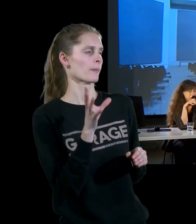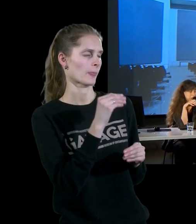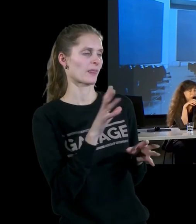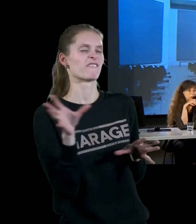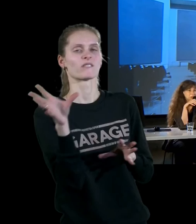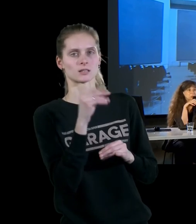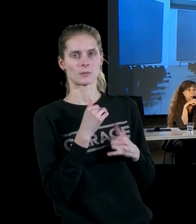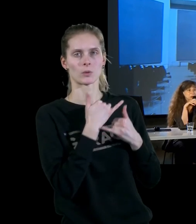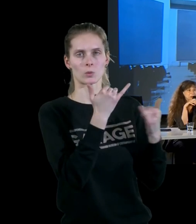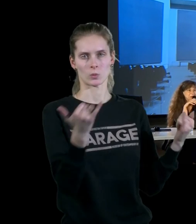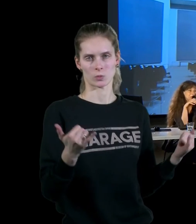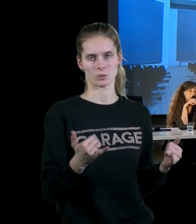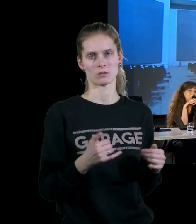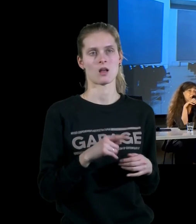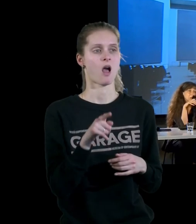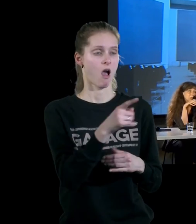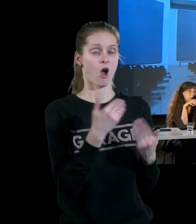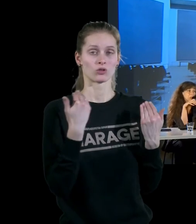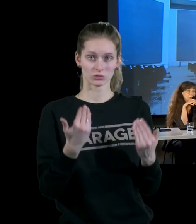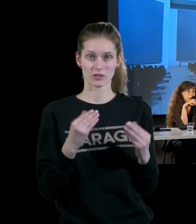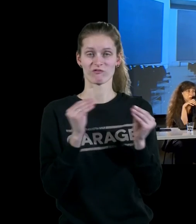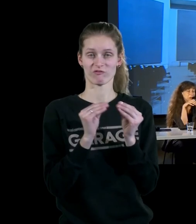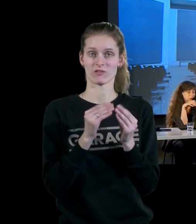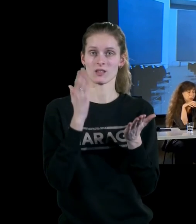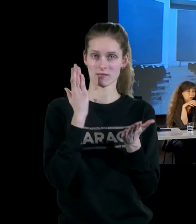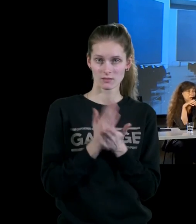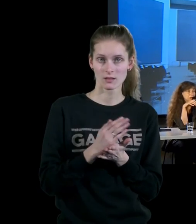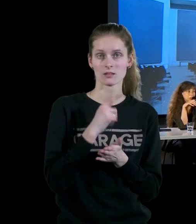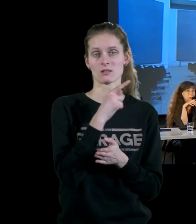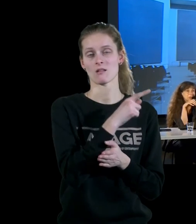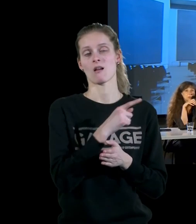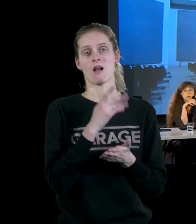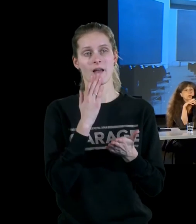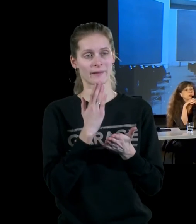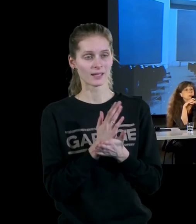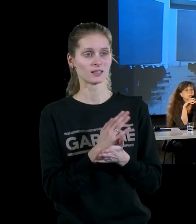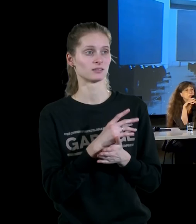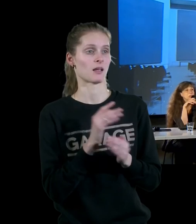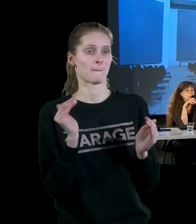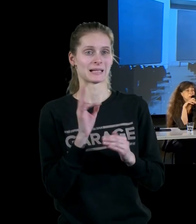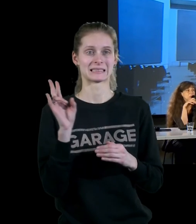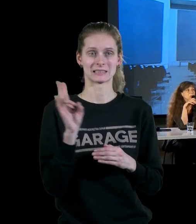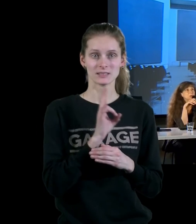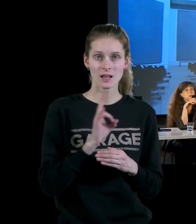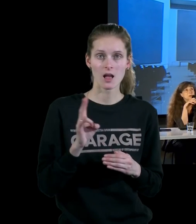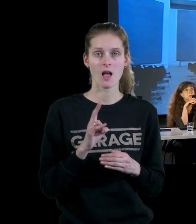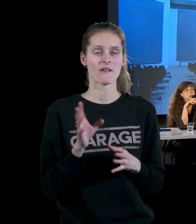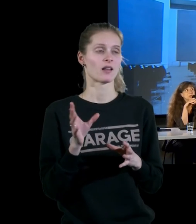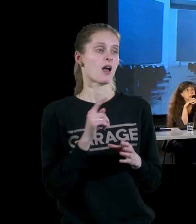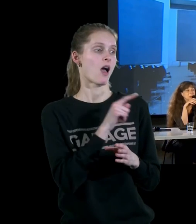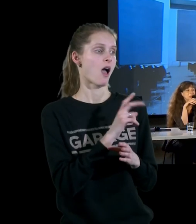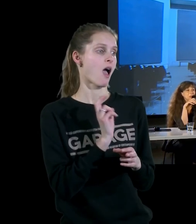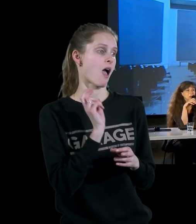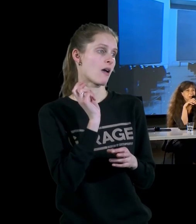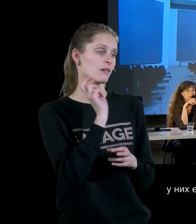это как бы работающее место, в котором небо существует как капелла, в которой проходят, у